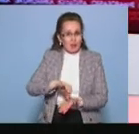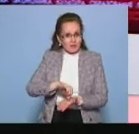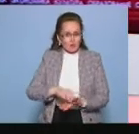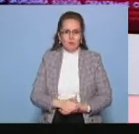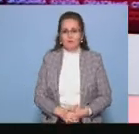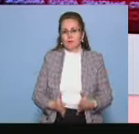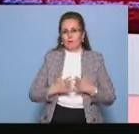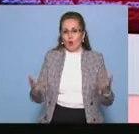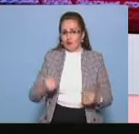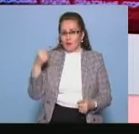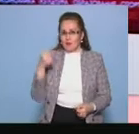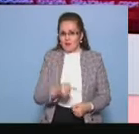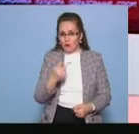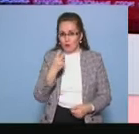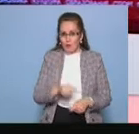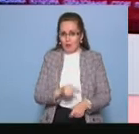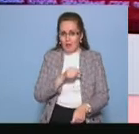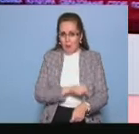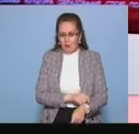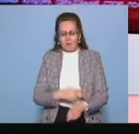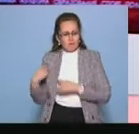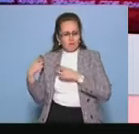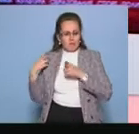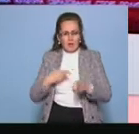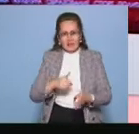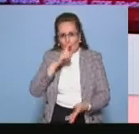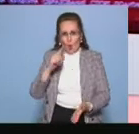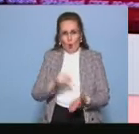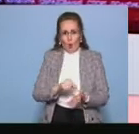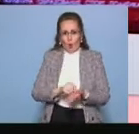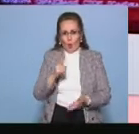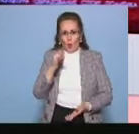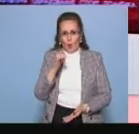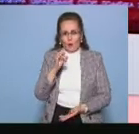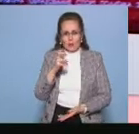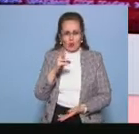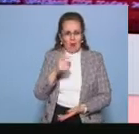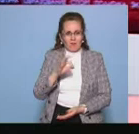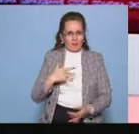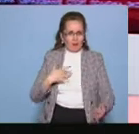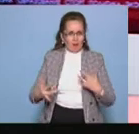Больше 1200 километров преодолели артисты Курского драмтеатра, чтобы приехать в Ижевск. На